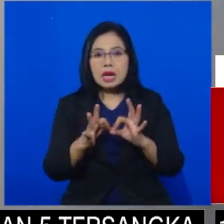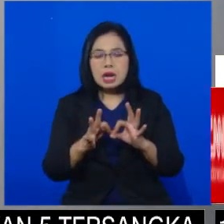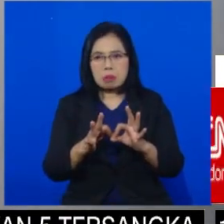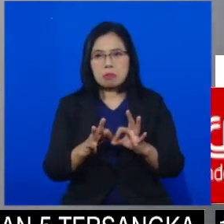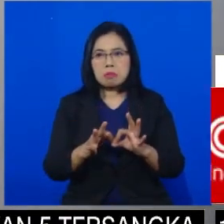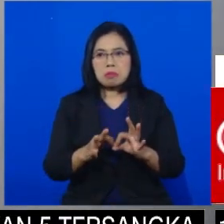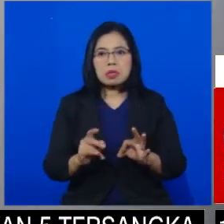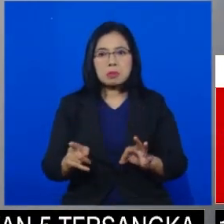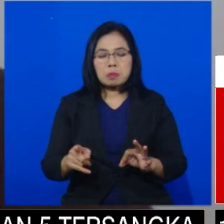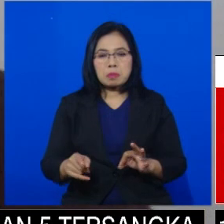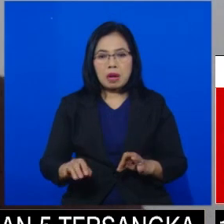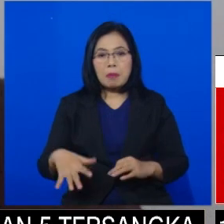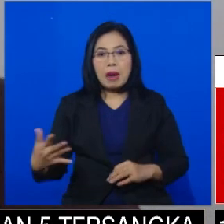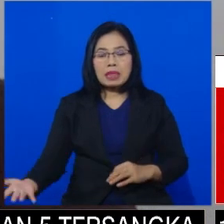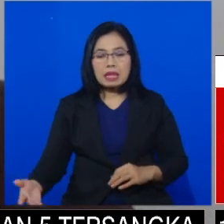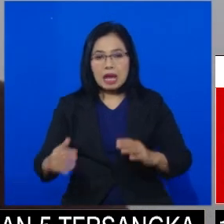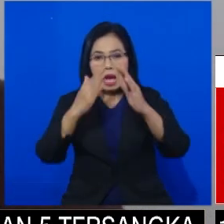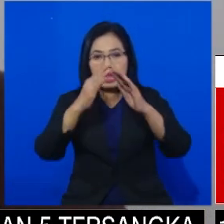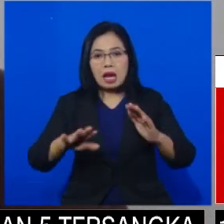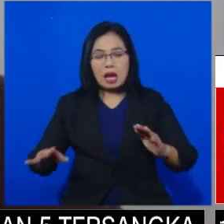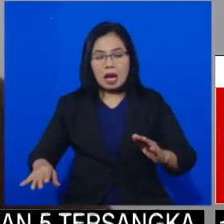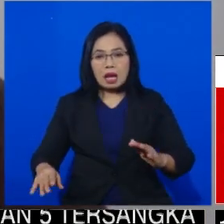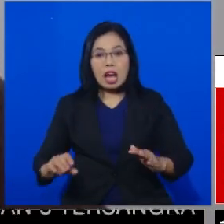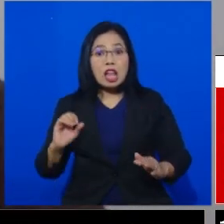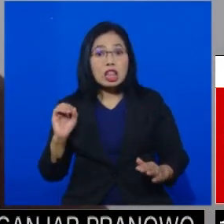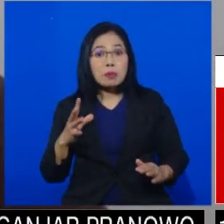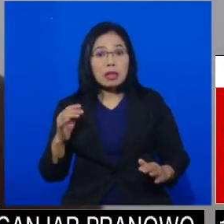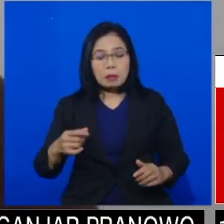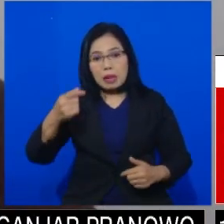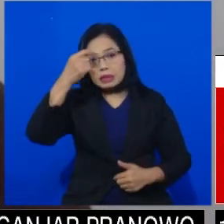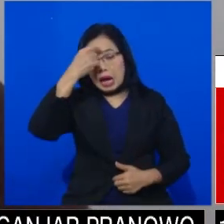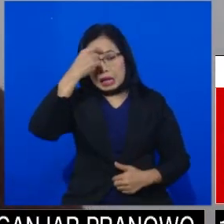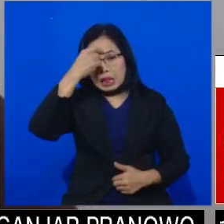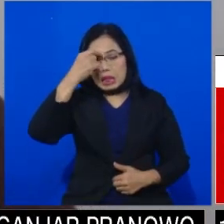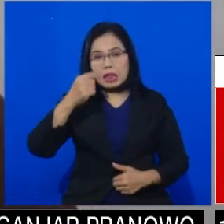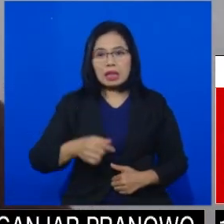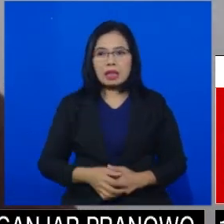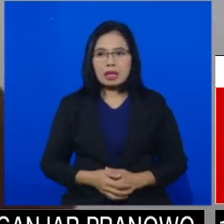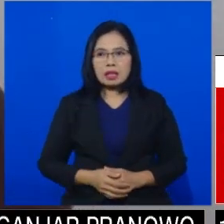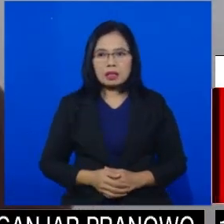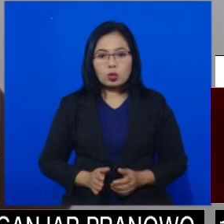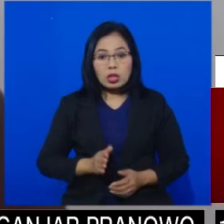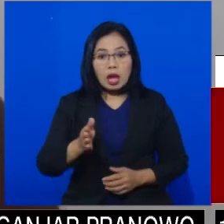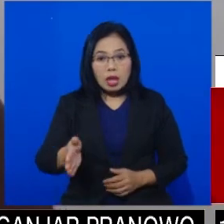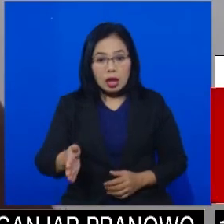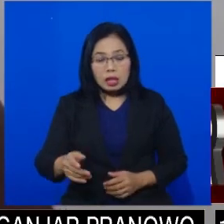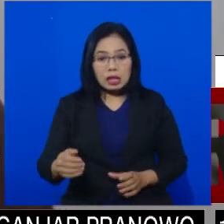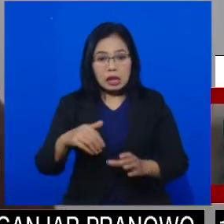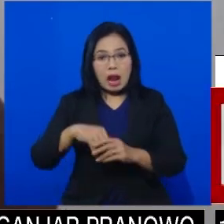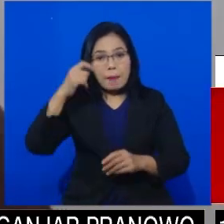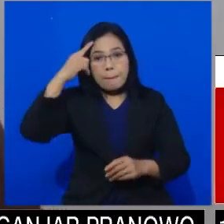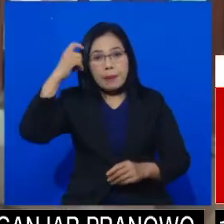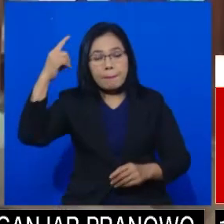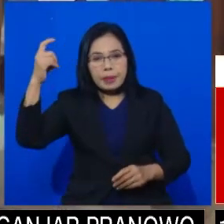kematian tetangganya yang tiba-tiba sakit setelah didatangi Abdul Bahri dalam mimpi. Bahri akhirnya mendapat